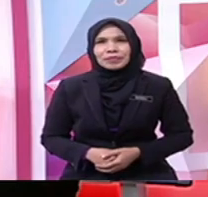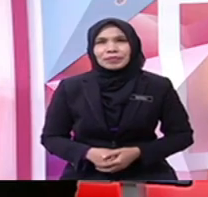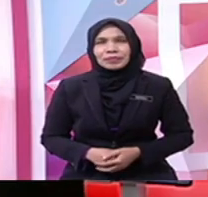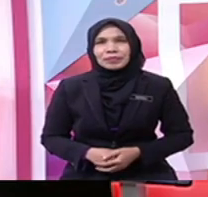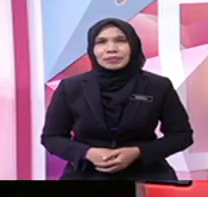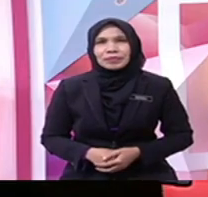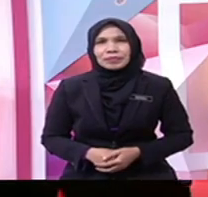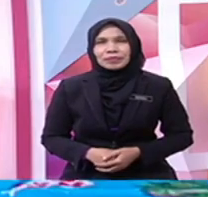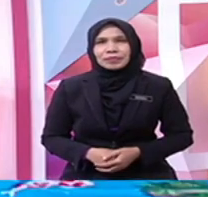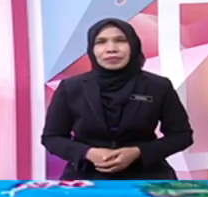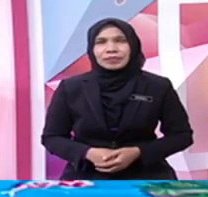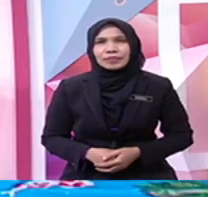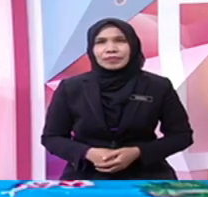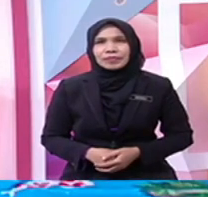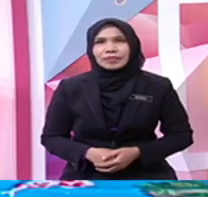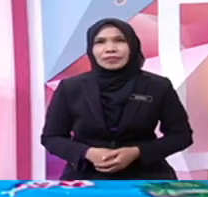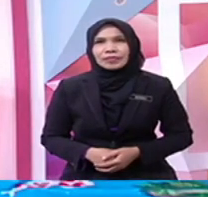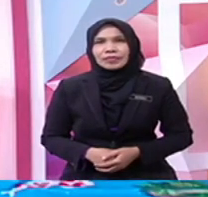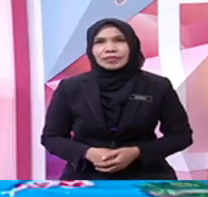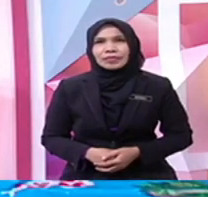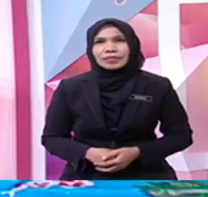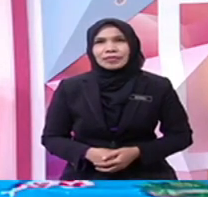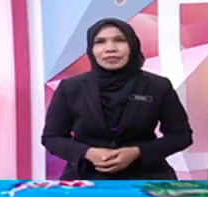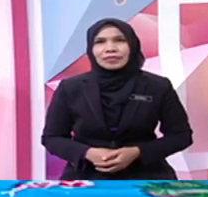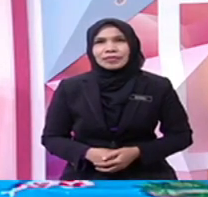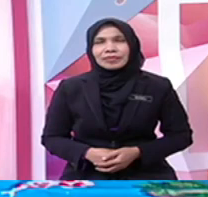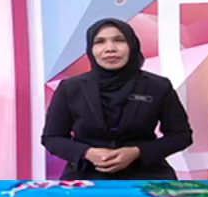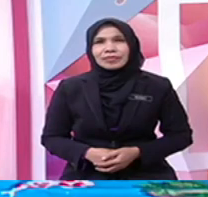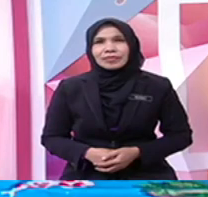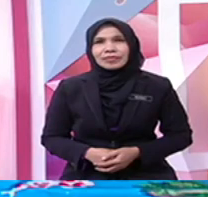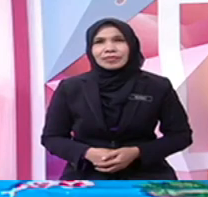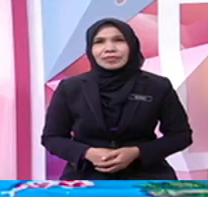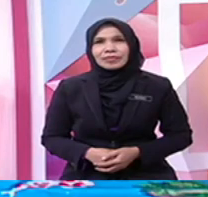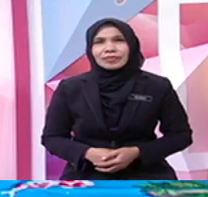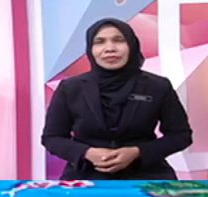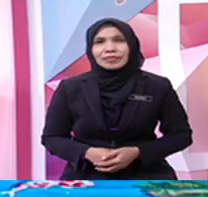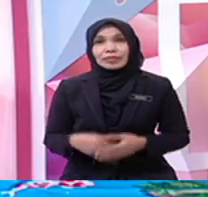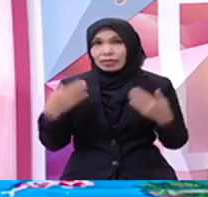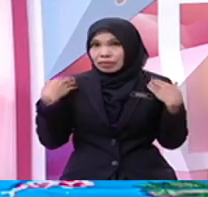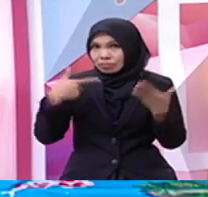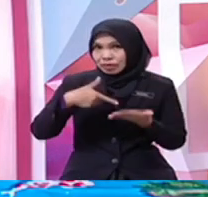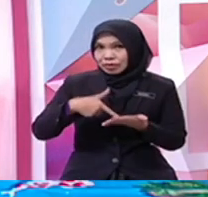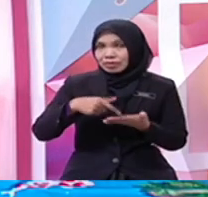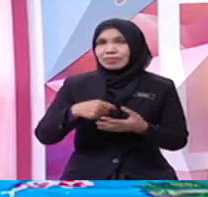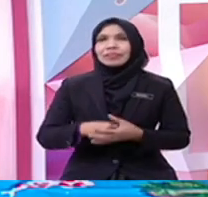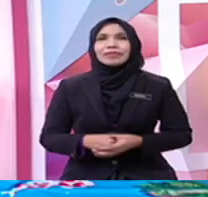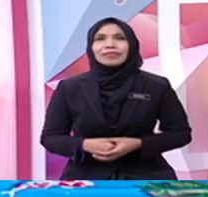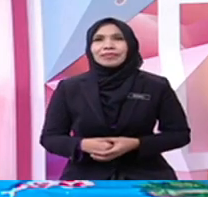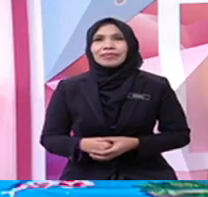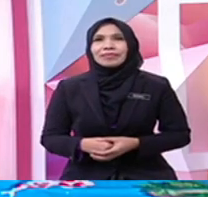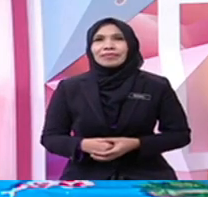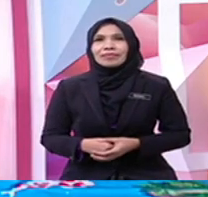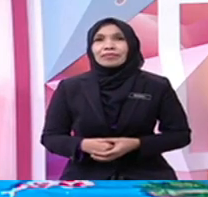baik the masih Ade lagi di sini ini merupakan ini saya